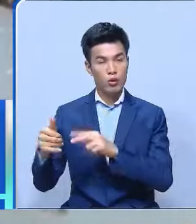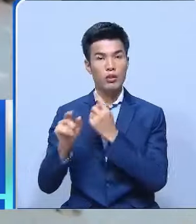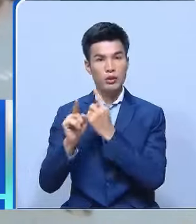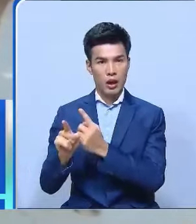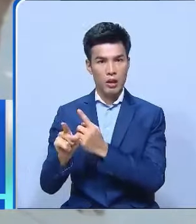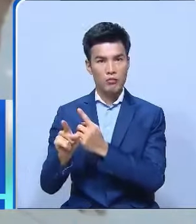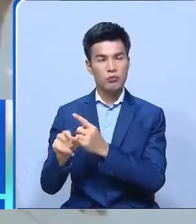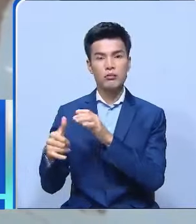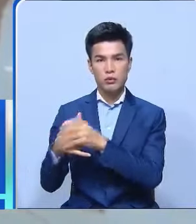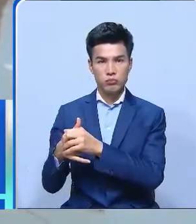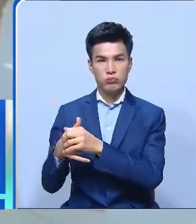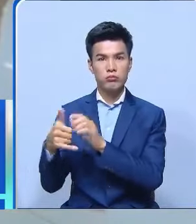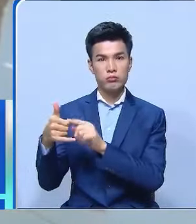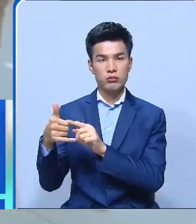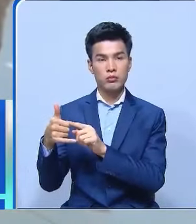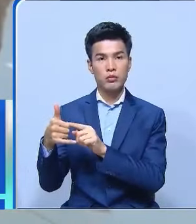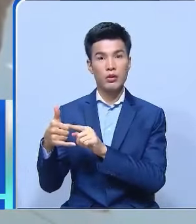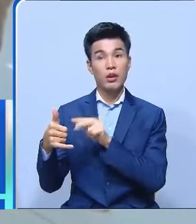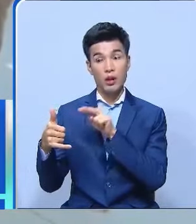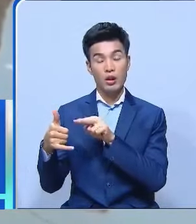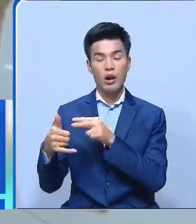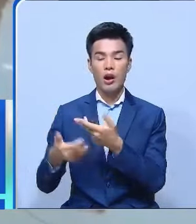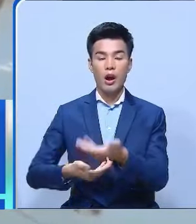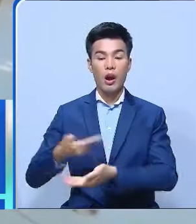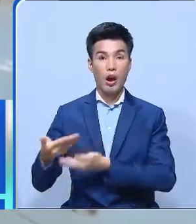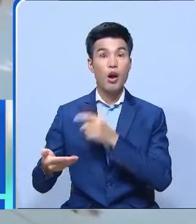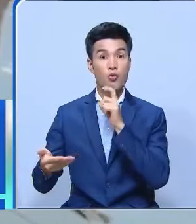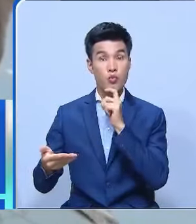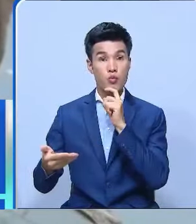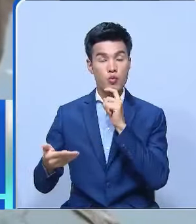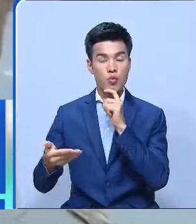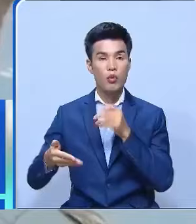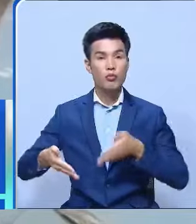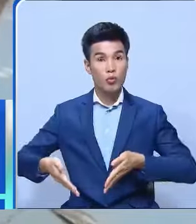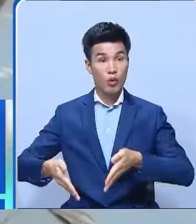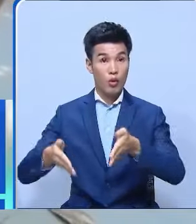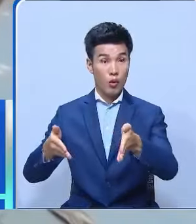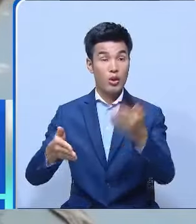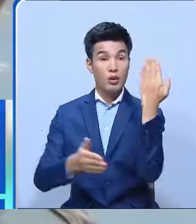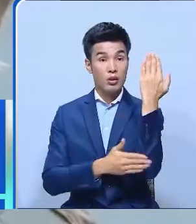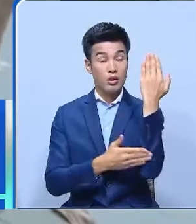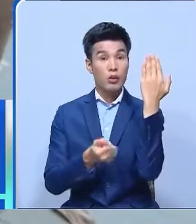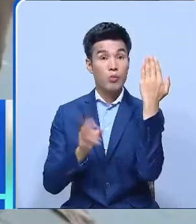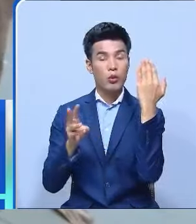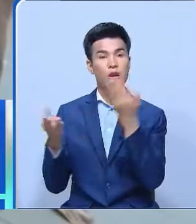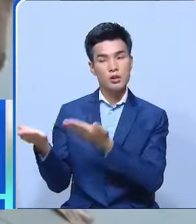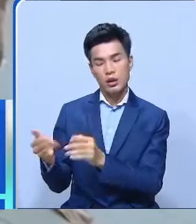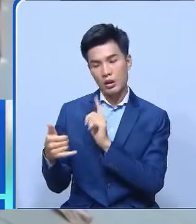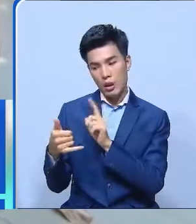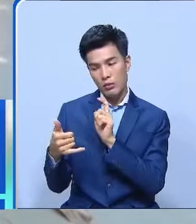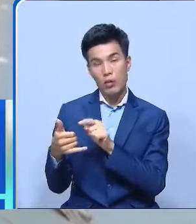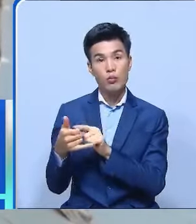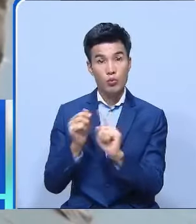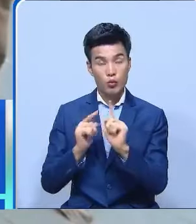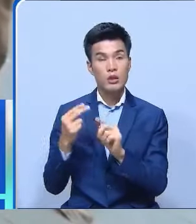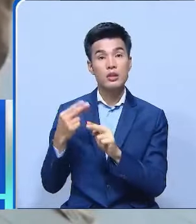าปากแจ๋วคนนี้หน่อยโดยพบขณะที่เดินเร่ขายขนมอยู่ที่บริเวณซอย16ชายหาดจอมเทียนก็เชิญตัวมาพูดคุยทราบ